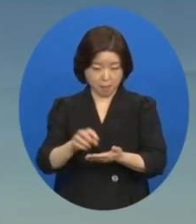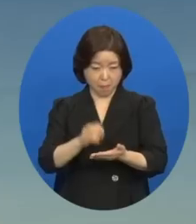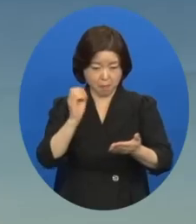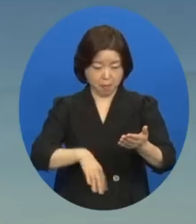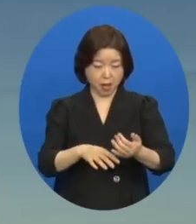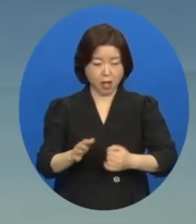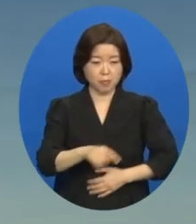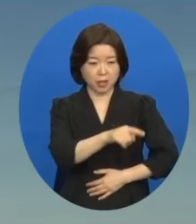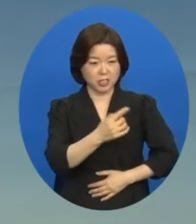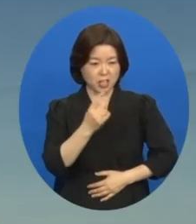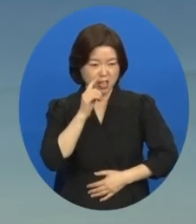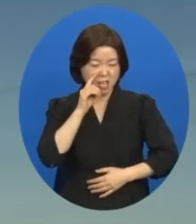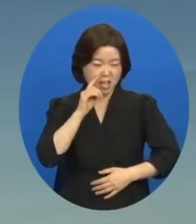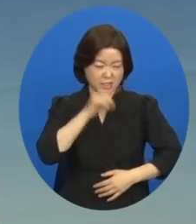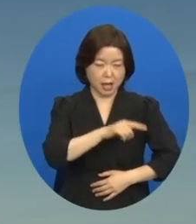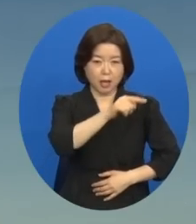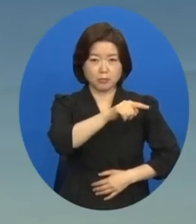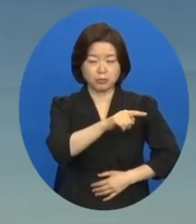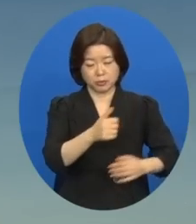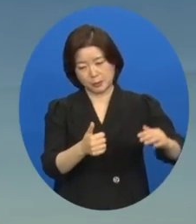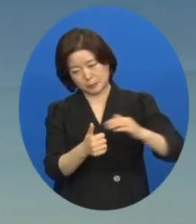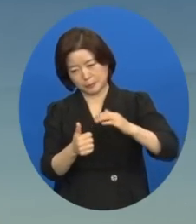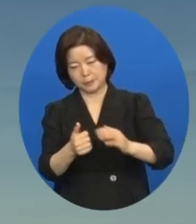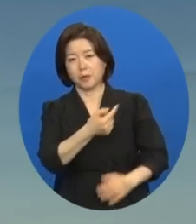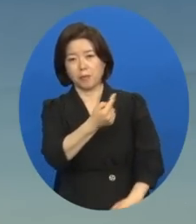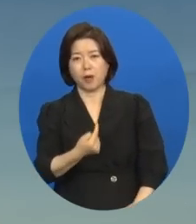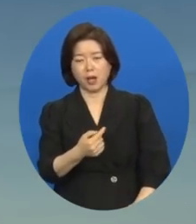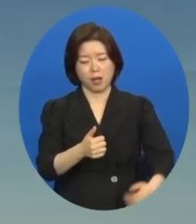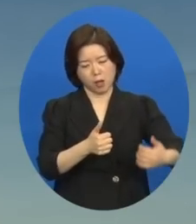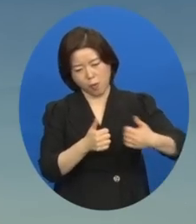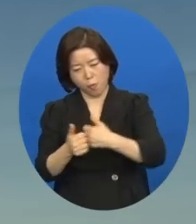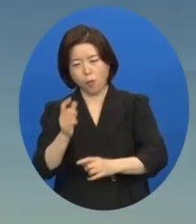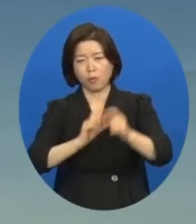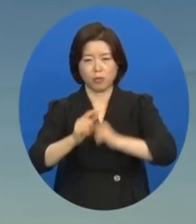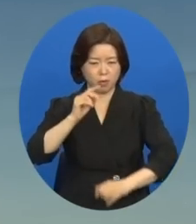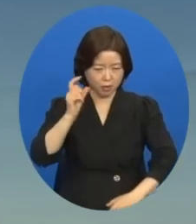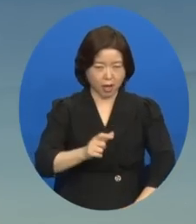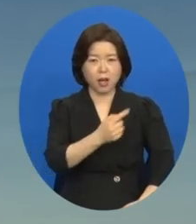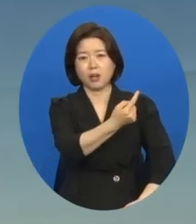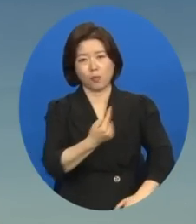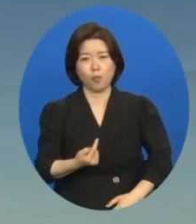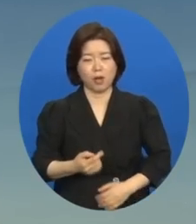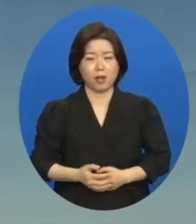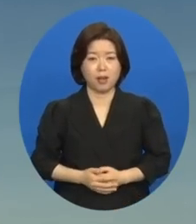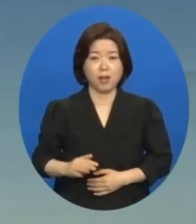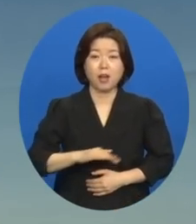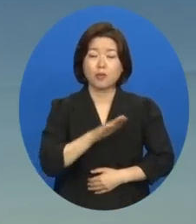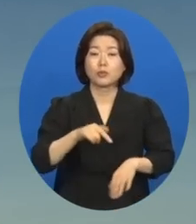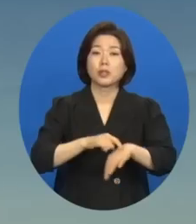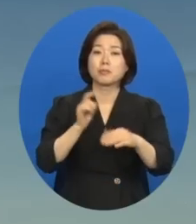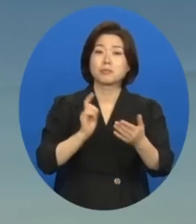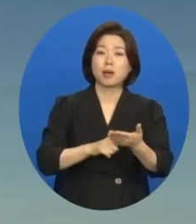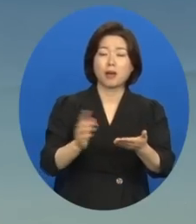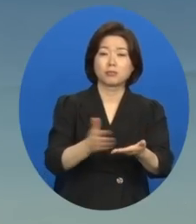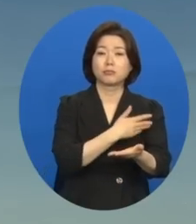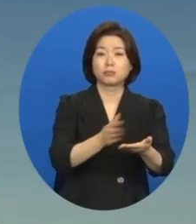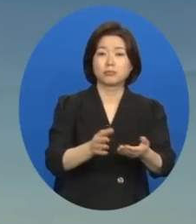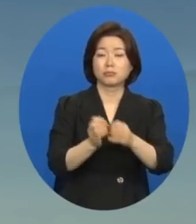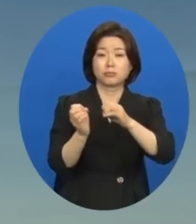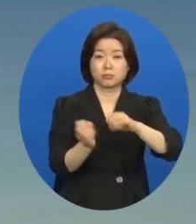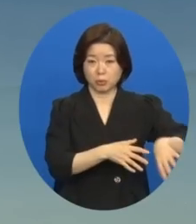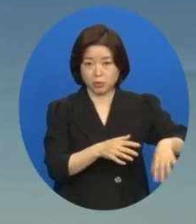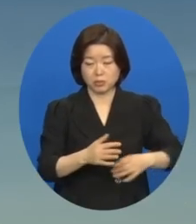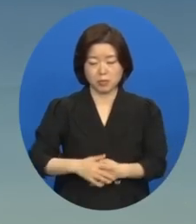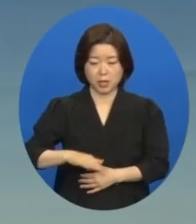우리의 마음을 유혹하고 넘어뜨리려는 것들로 우리를 공격하기 때문에요. 우리는 마음을 비움으로 우리에게